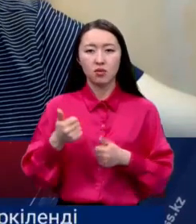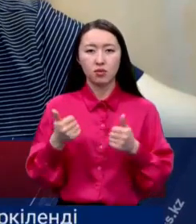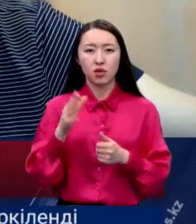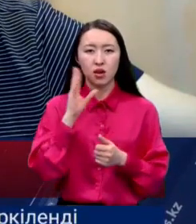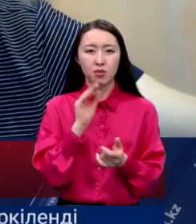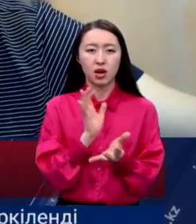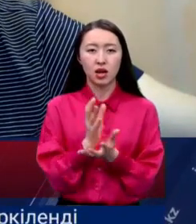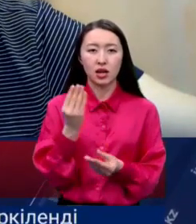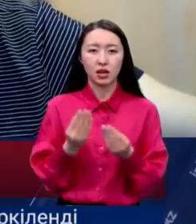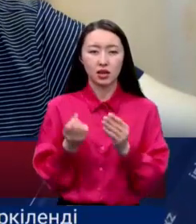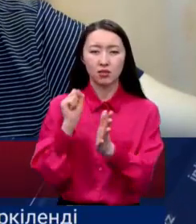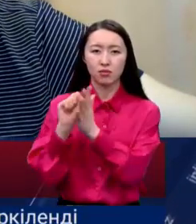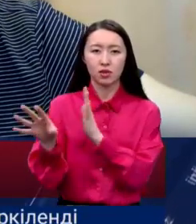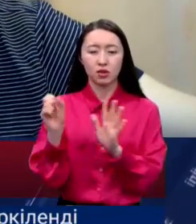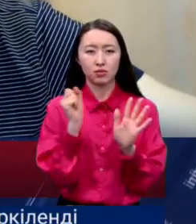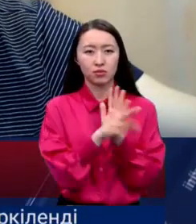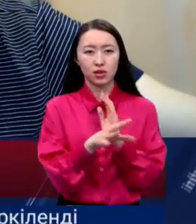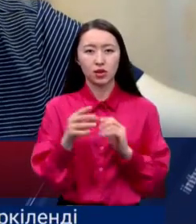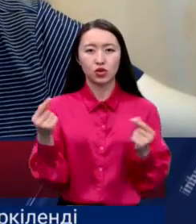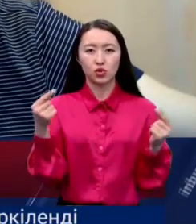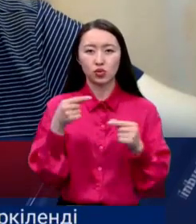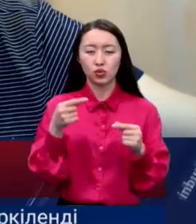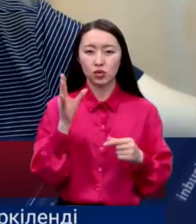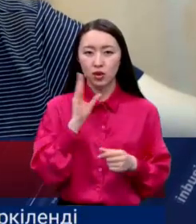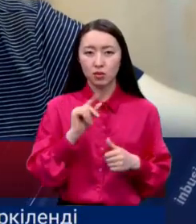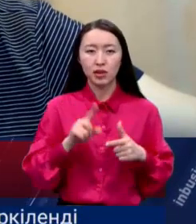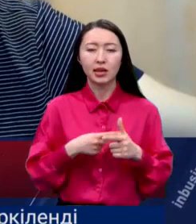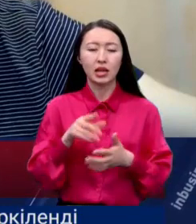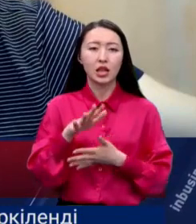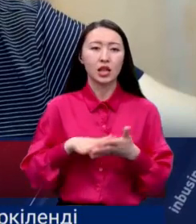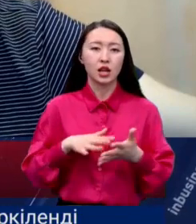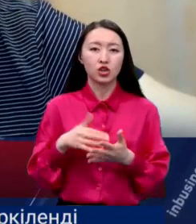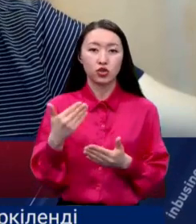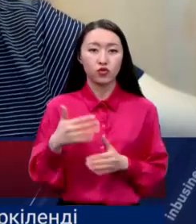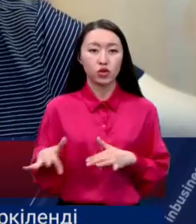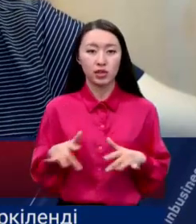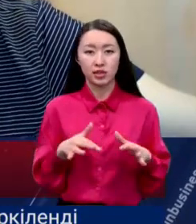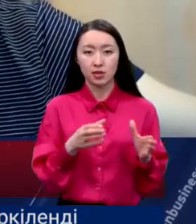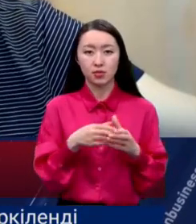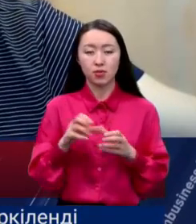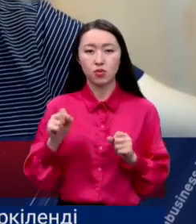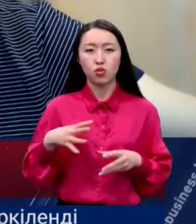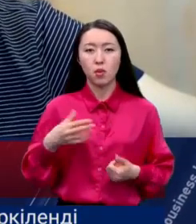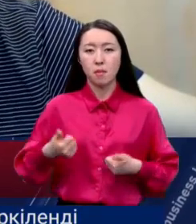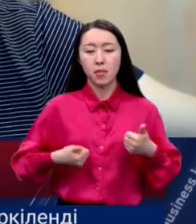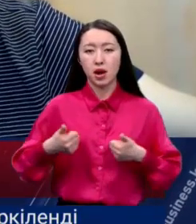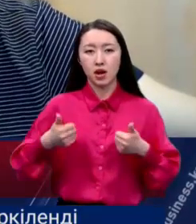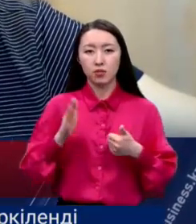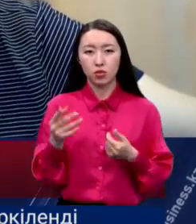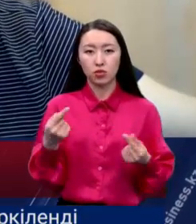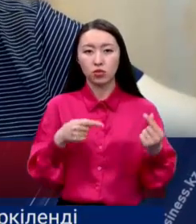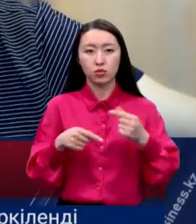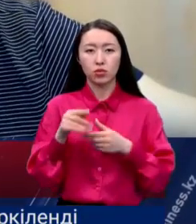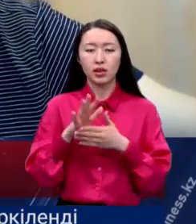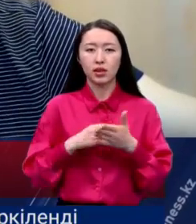поливают компроматом своих конкурентов? И вот самое главное, не сведется ли это вот деятельность партии к борьбе между партиями не